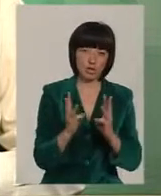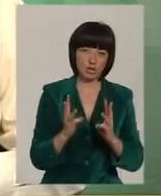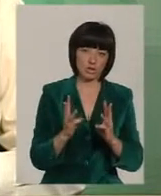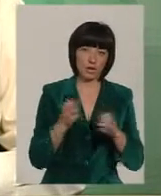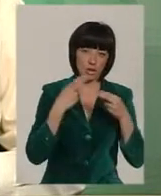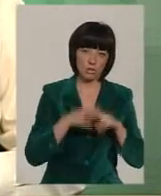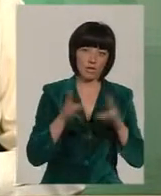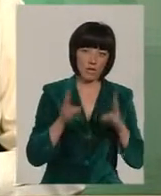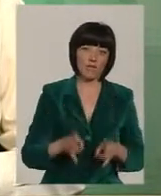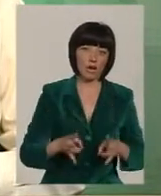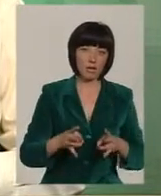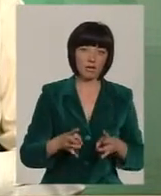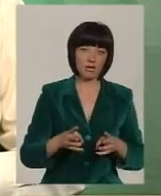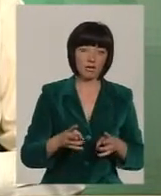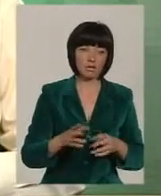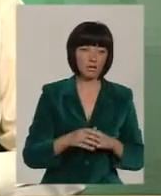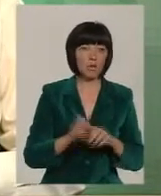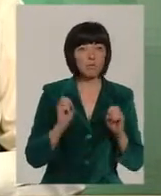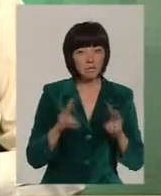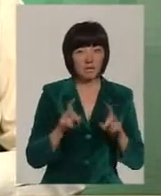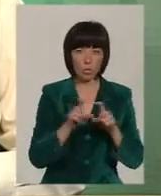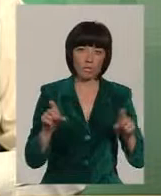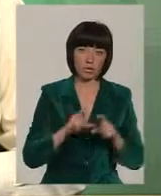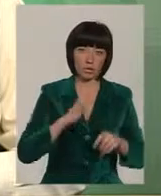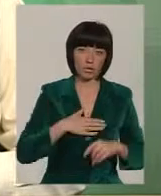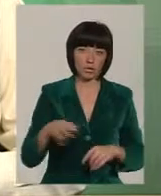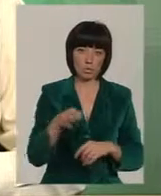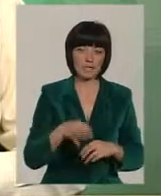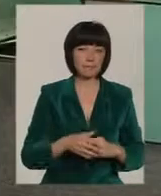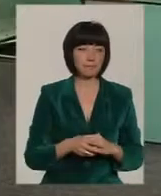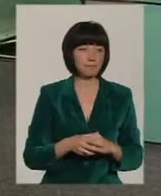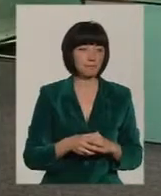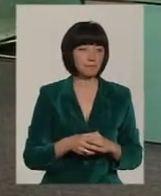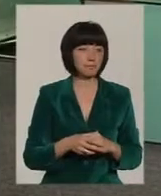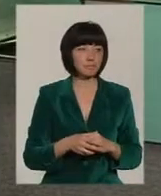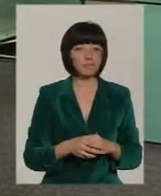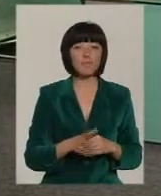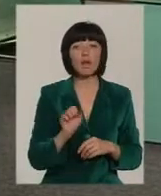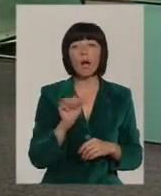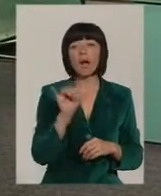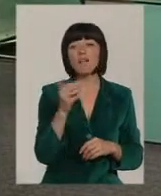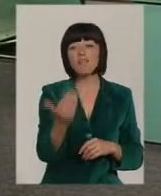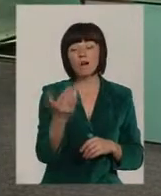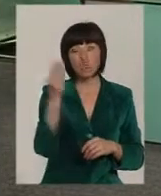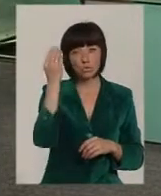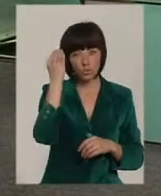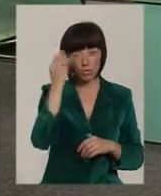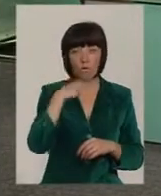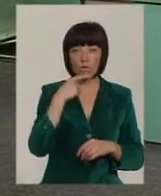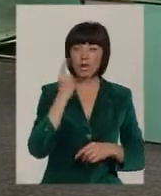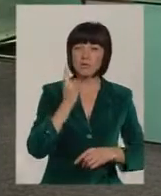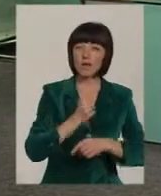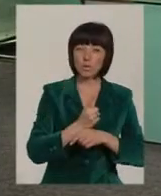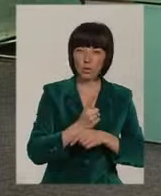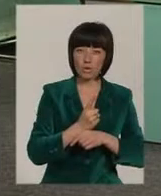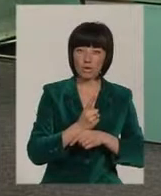виникнення техногенних аварій саме на потенційно небезпечних об'єктах нашої області. Скажіть, будь ласка, панове, а вашу думку, говорять, що